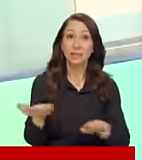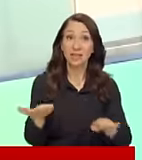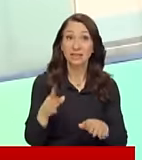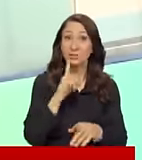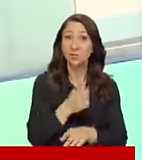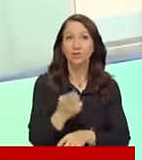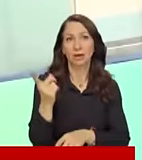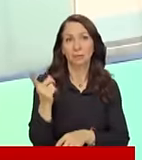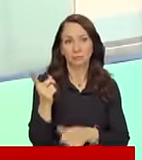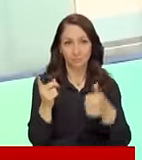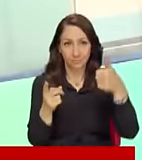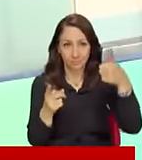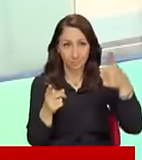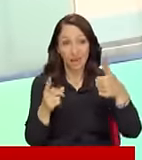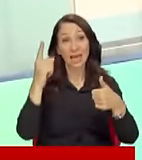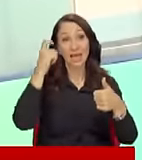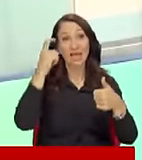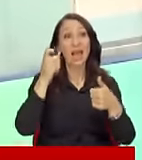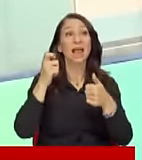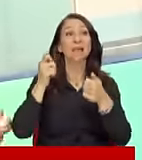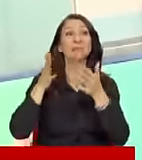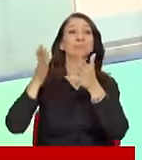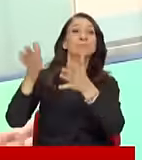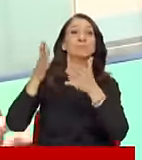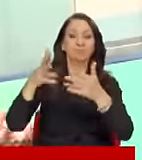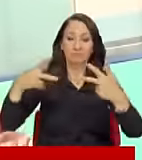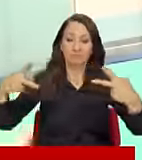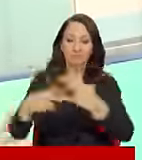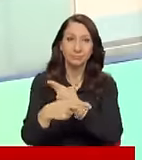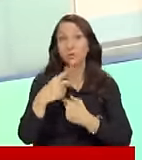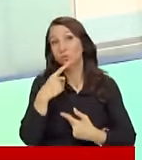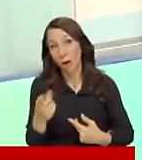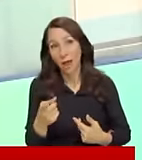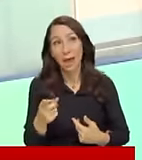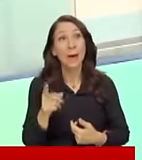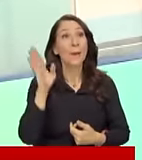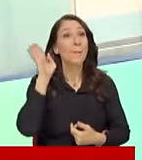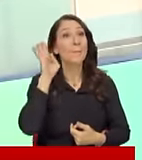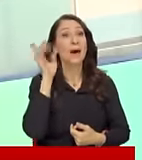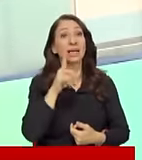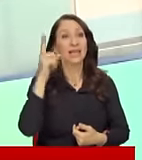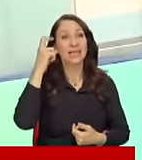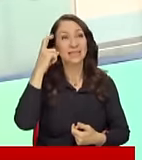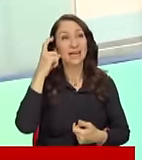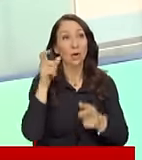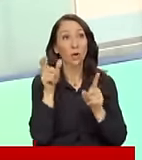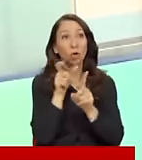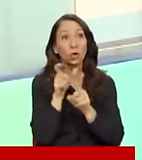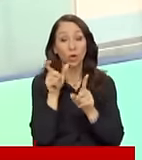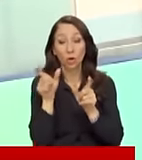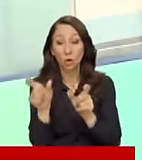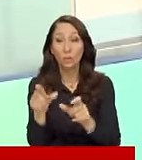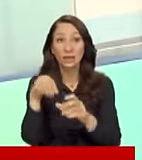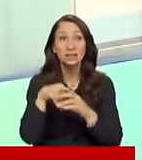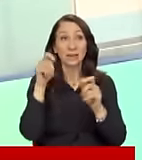sonlandırdığını ilan etsin. İsrail'e ihracatı kestiğini ilan etsin. Malatya'da İsrail'i korumak için